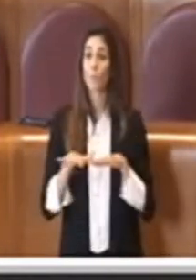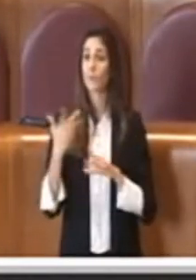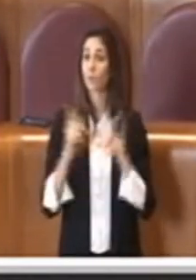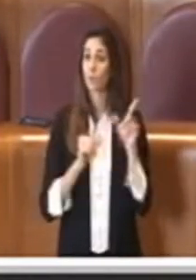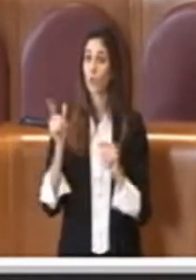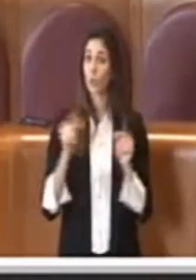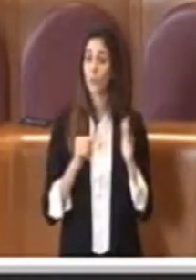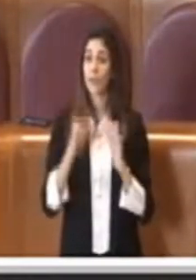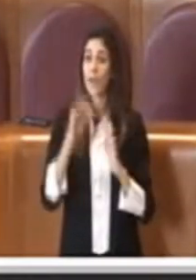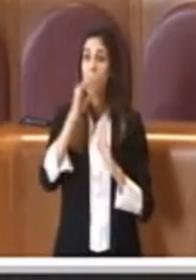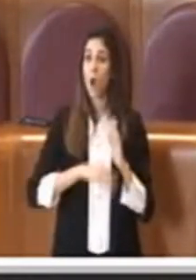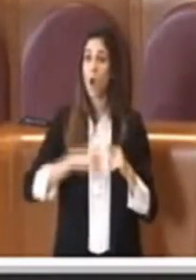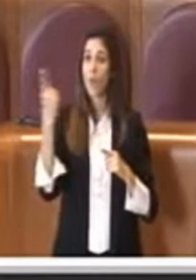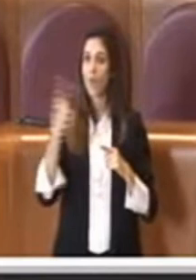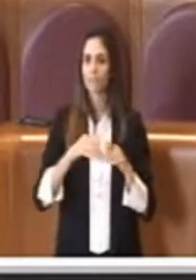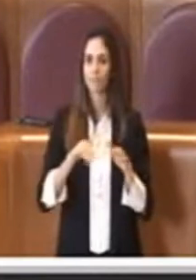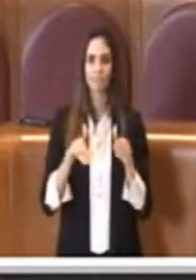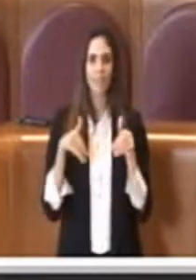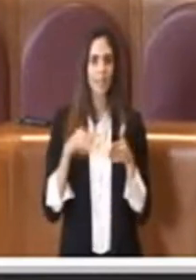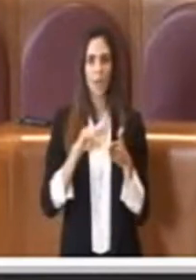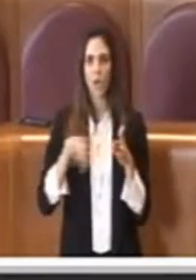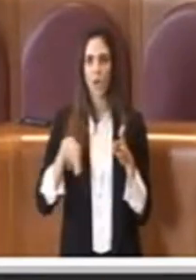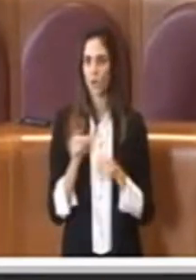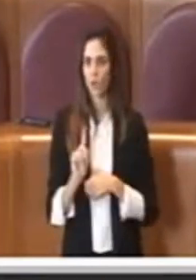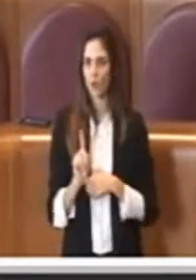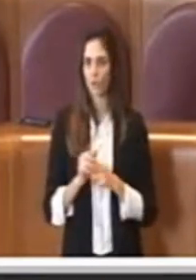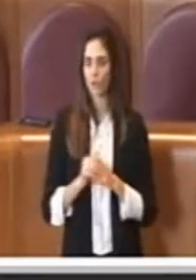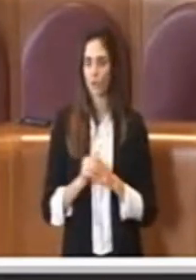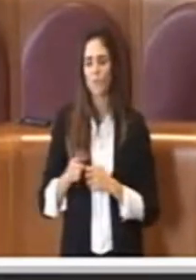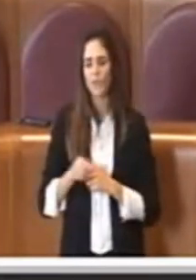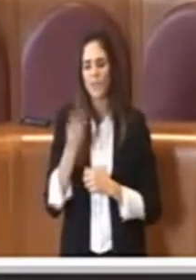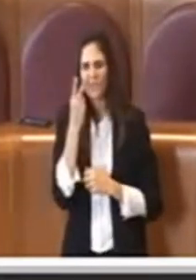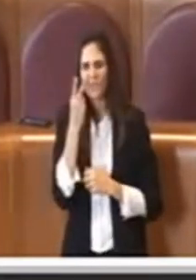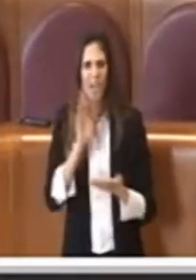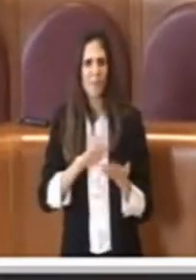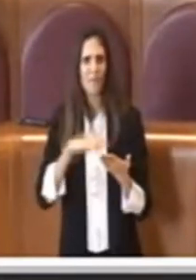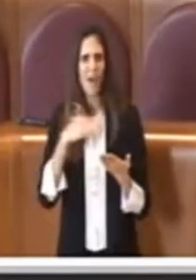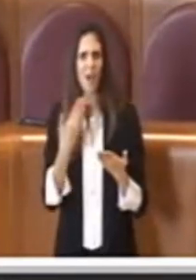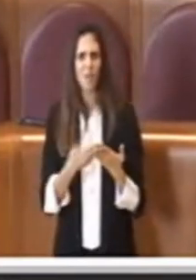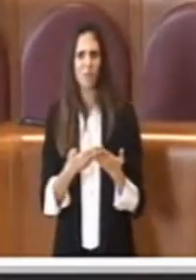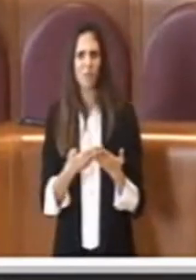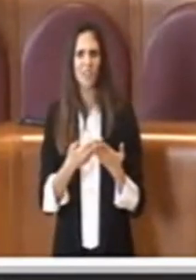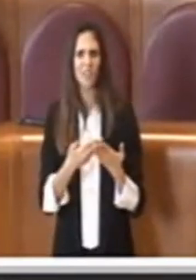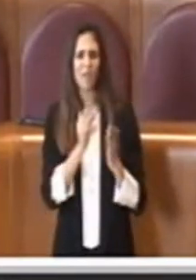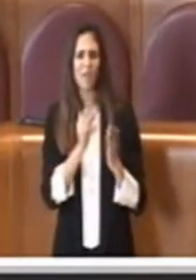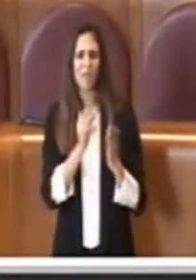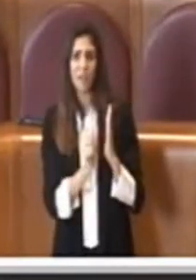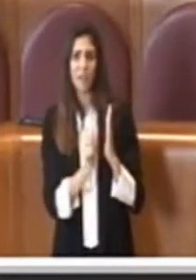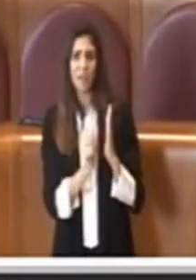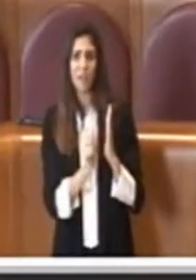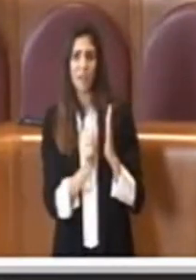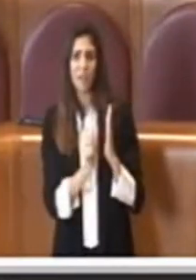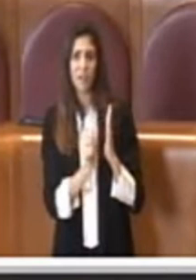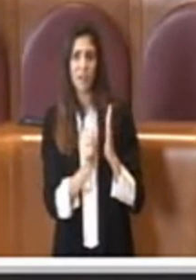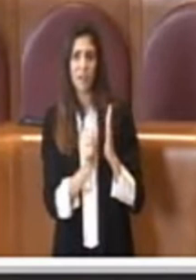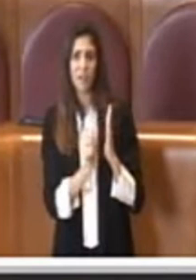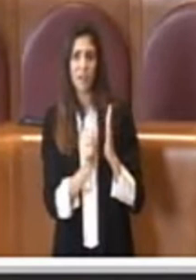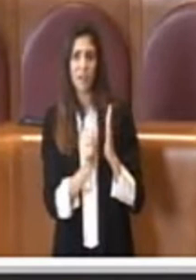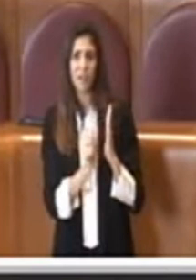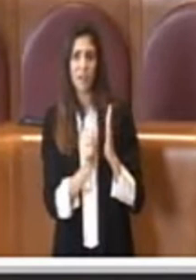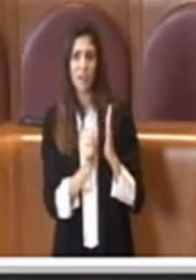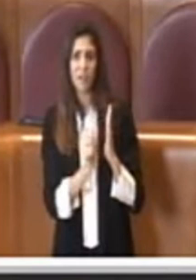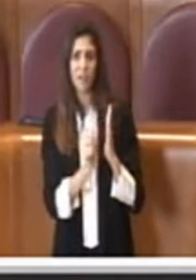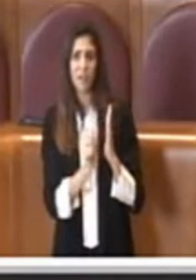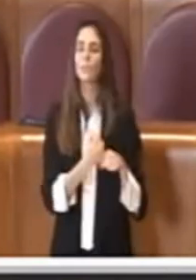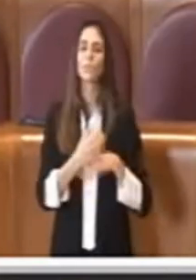ordine del giorno perché abbiamo dato una valutazione che secondo noi non è scritto nella maniera corretta l'istituzione un servizio di